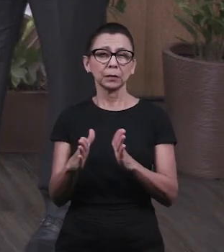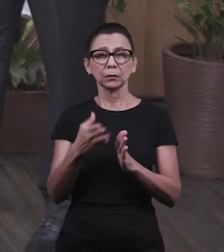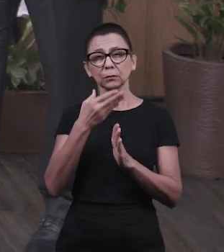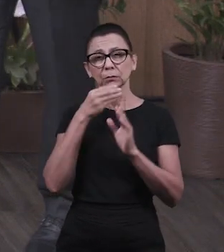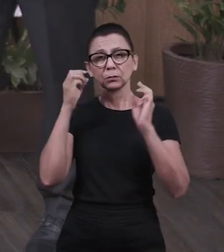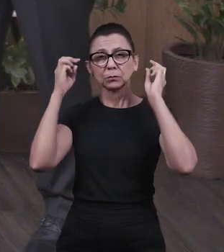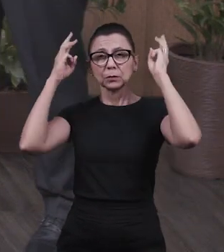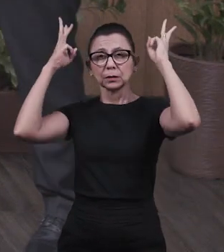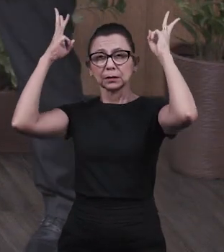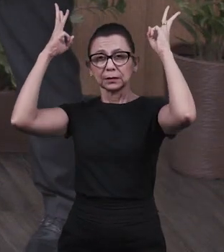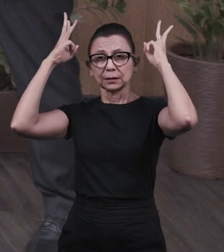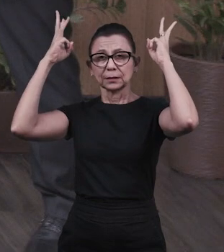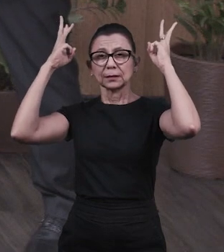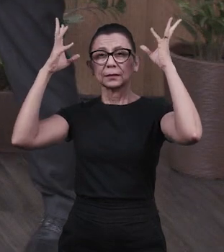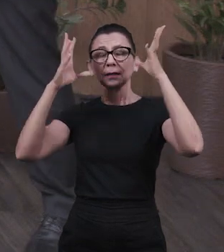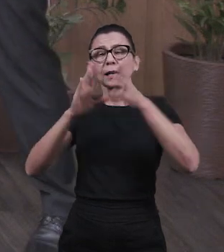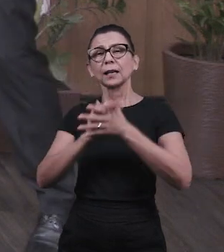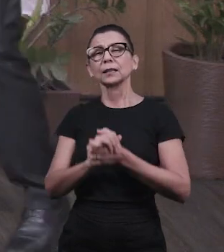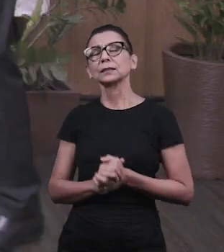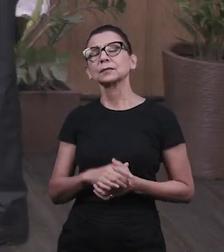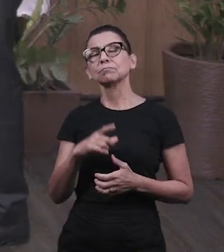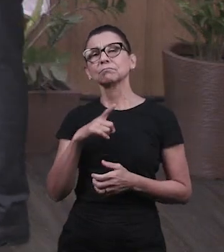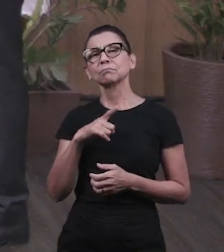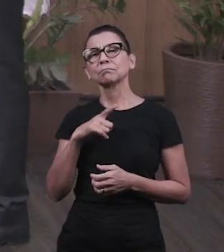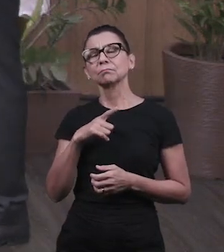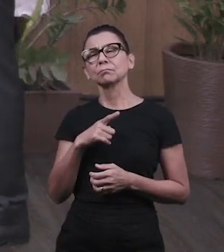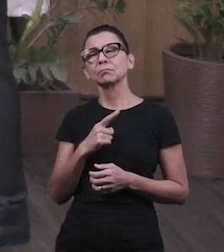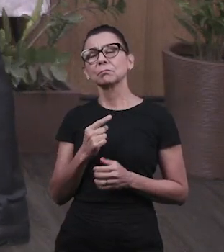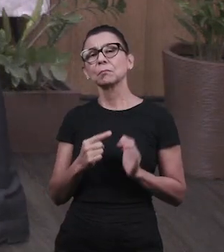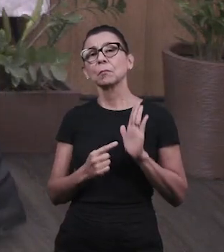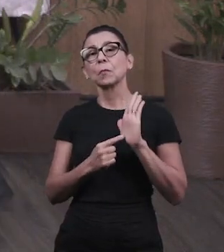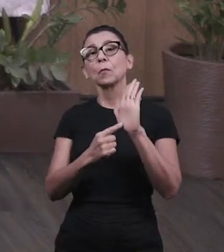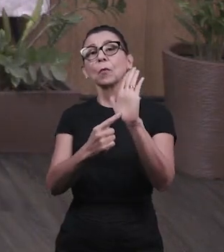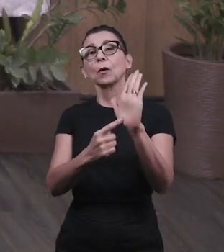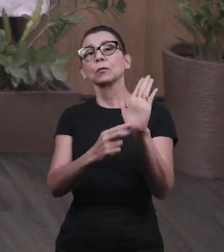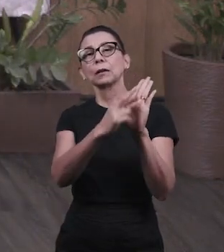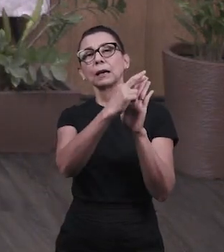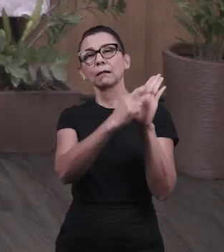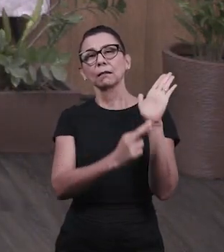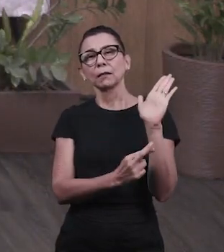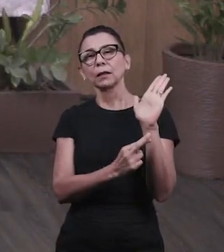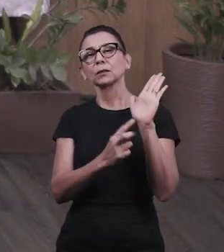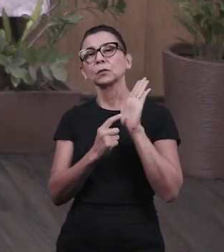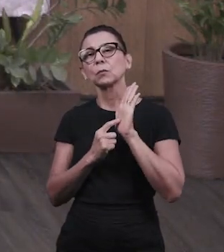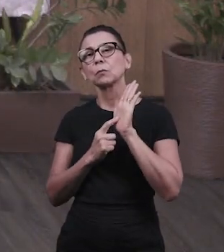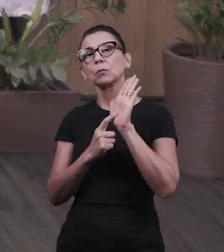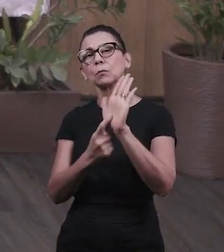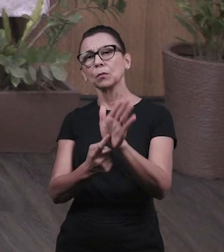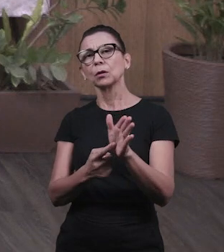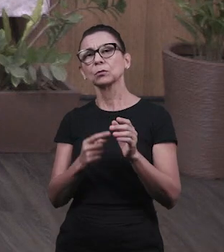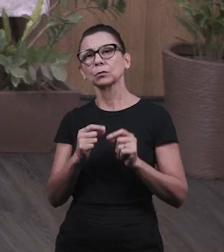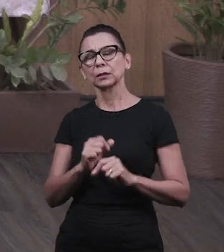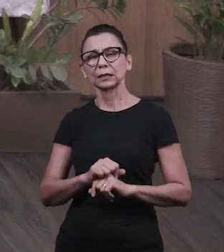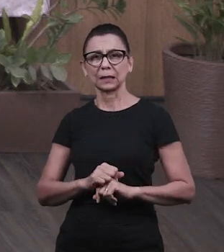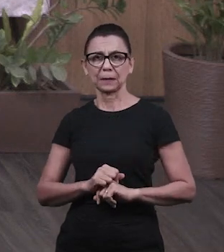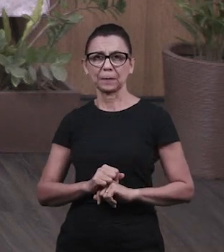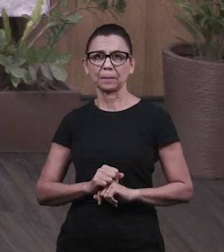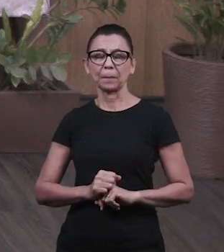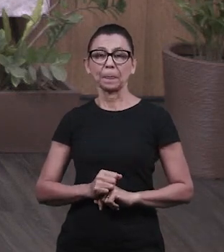Это путь хождения народа по пустыне. После многих-многих лет страданий в